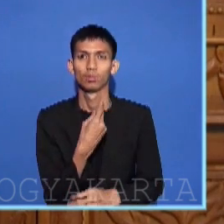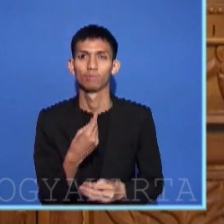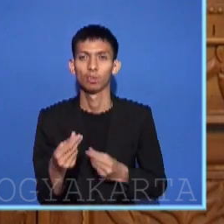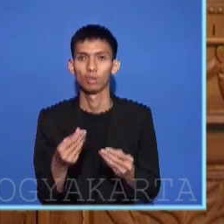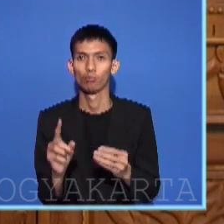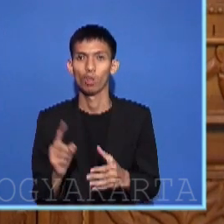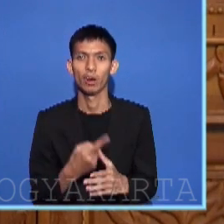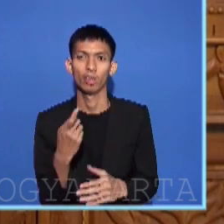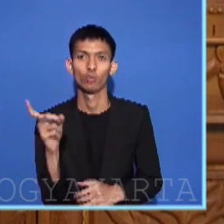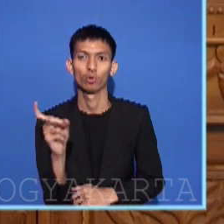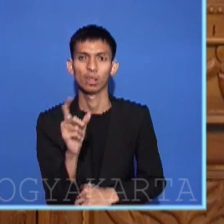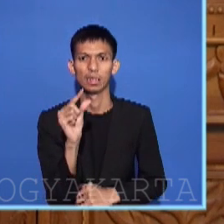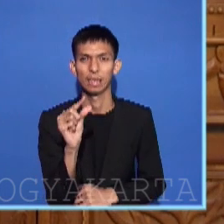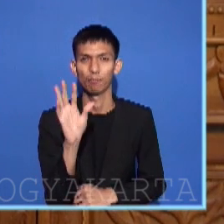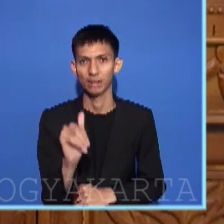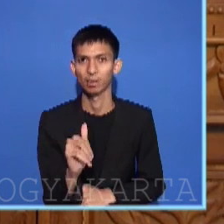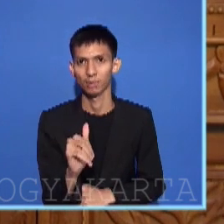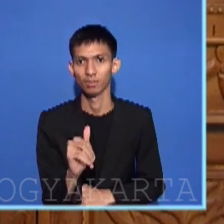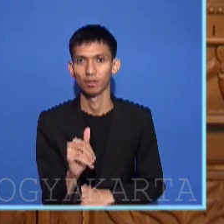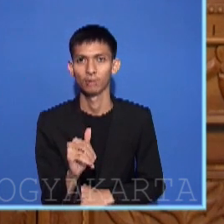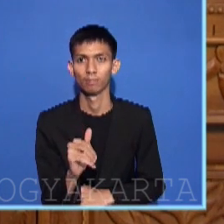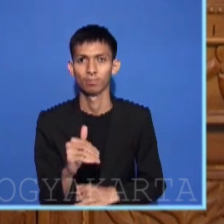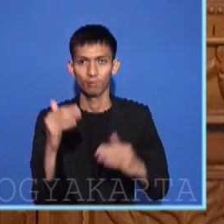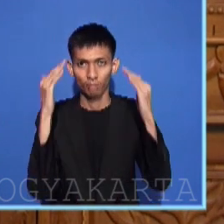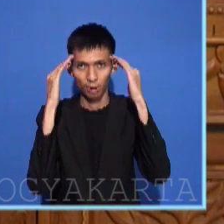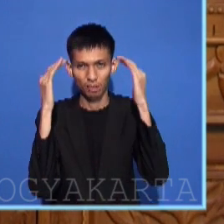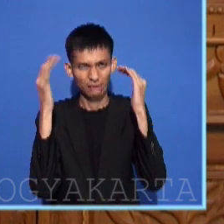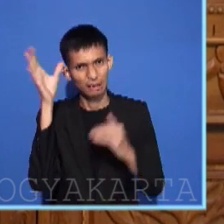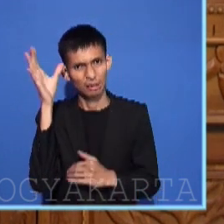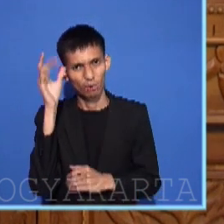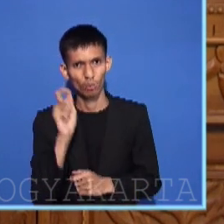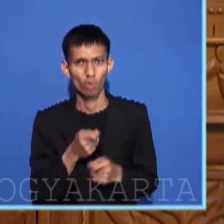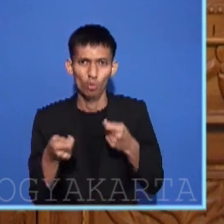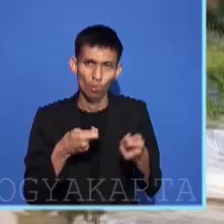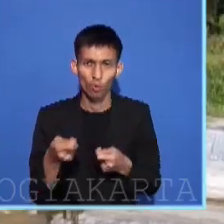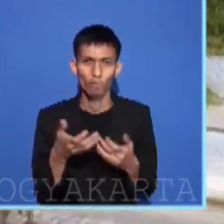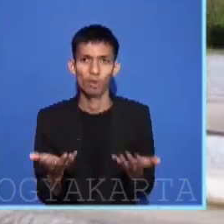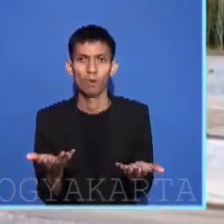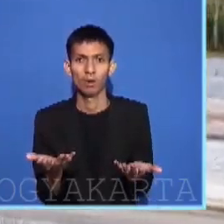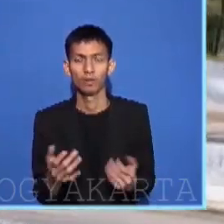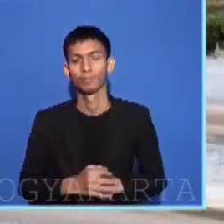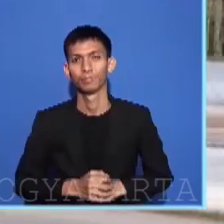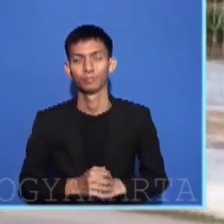tasih alit. Kepara kadang tani ternak dereng mangertosi caranipun brosto sesakit menika.